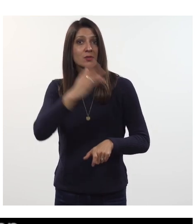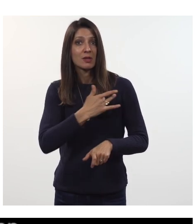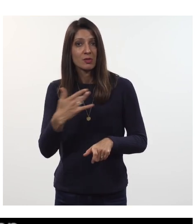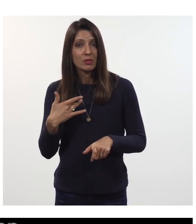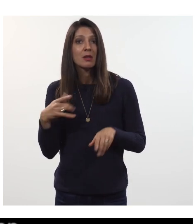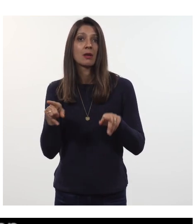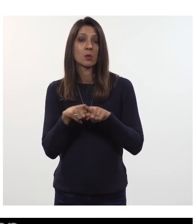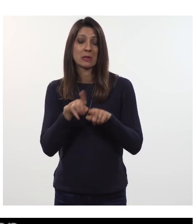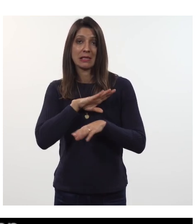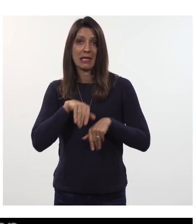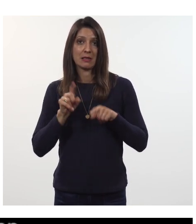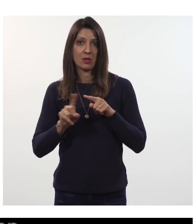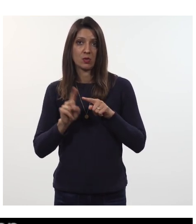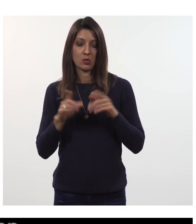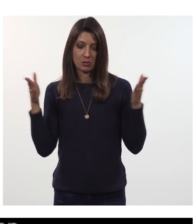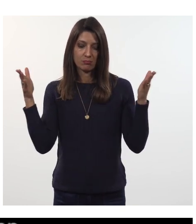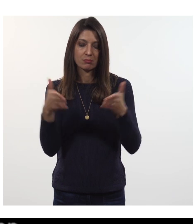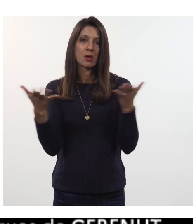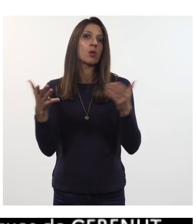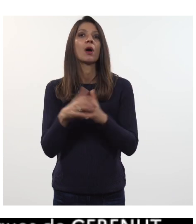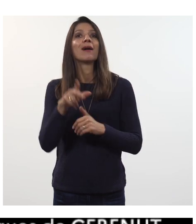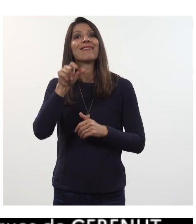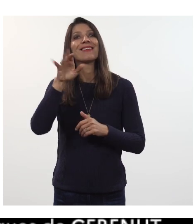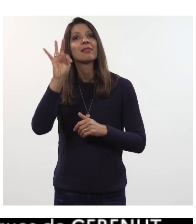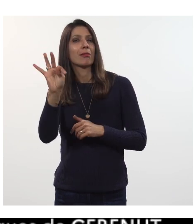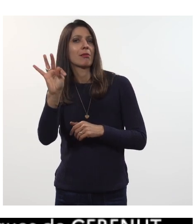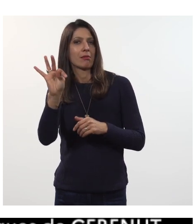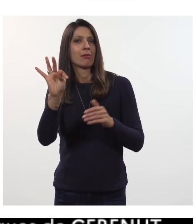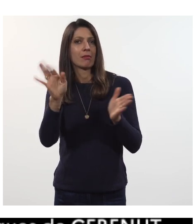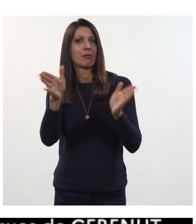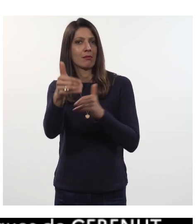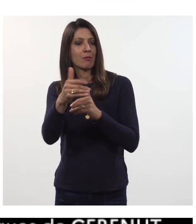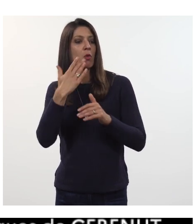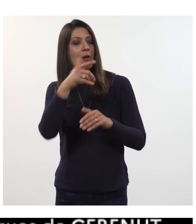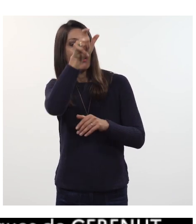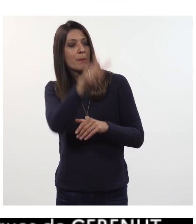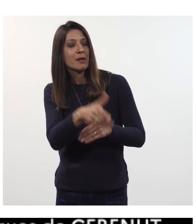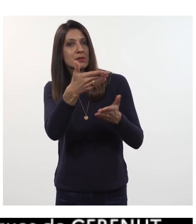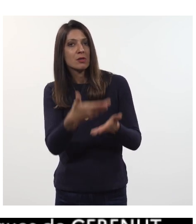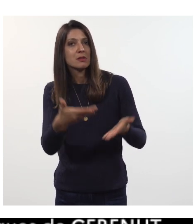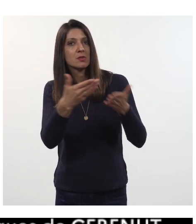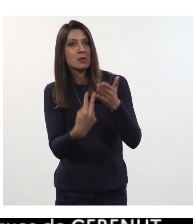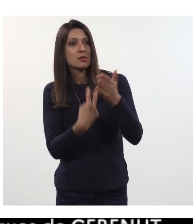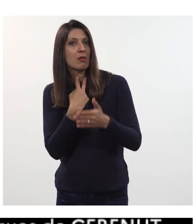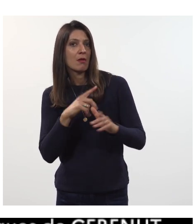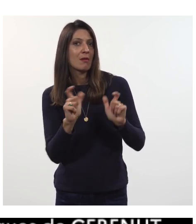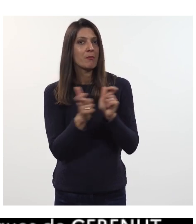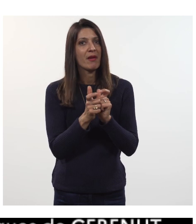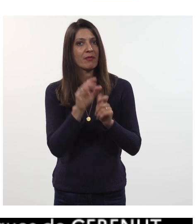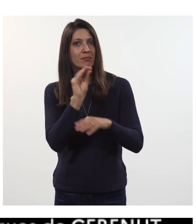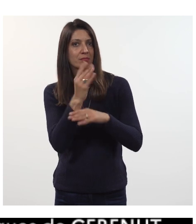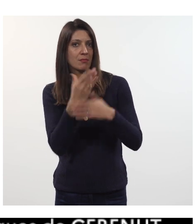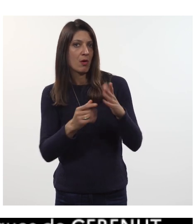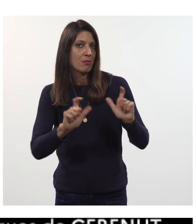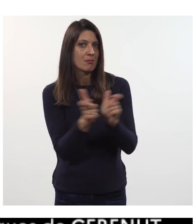ferai un focus sur notamment des kits de dépistage de différents statuts nutritionnels et en